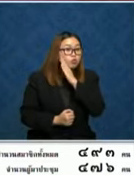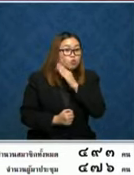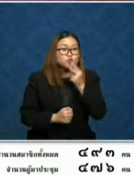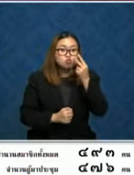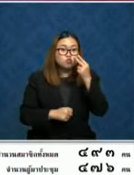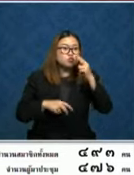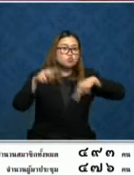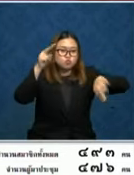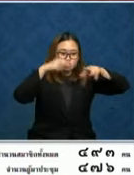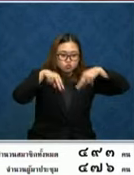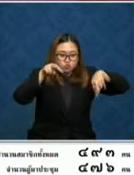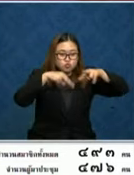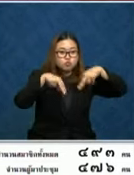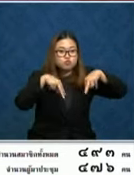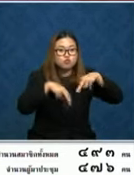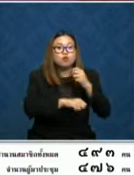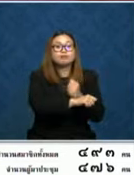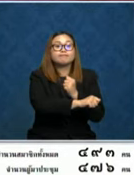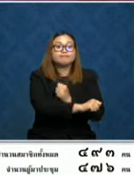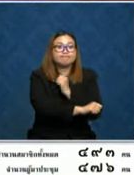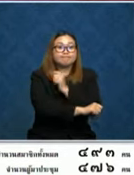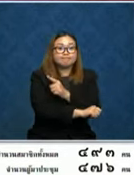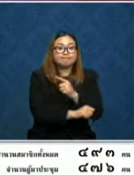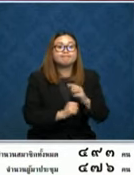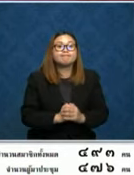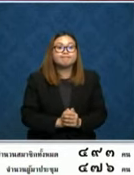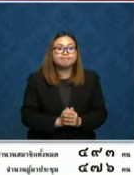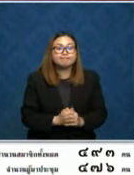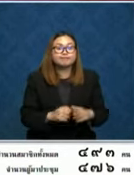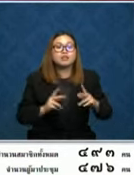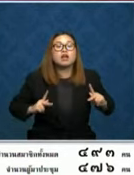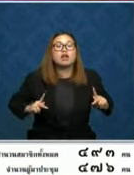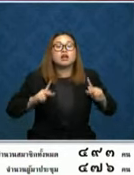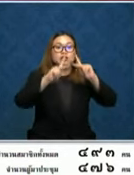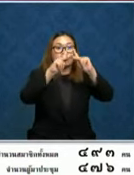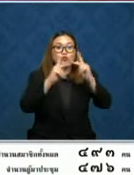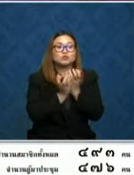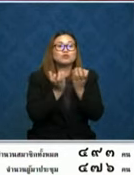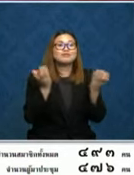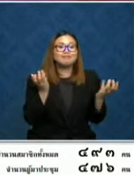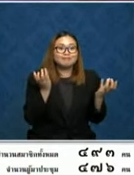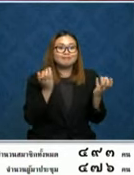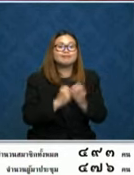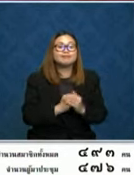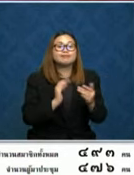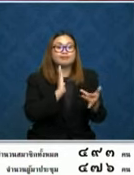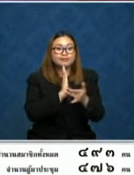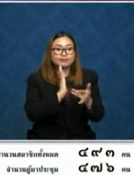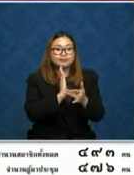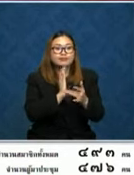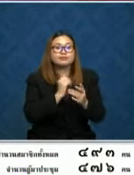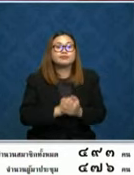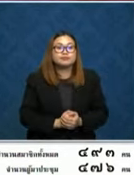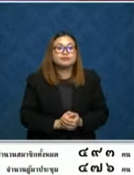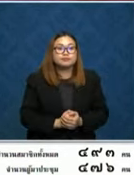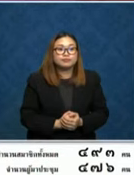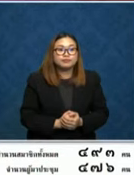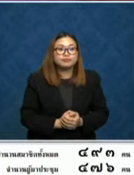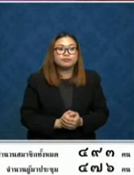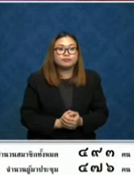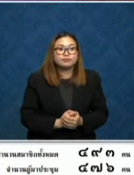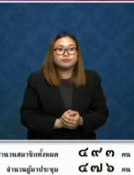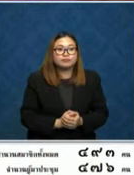การจัดซื้อจัดจ้างนะครับอย่างของกรมบังคับคดีหรือว่ากระทรวงยุติธรรมเนี่ยเขาจัดทำระบบอิเล็กทรอนิกส์เนี่ยลักษณะงาน